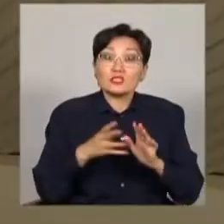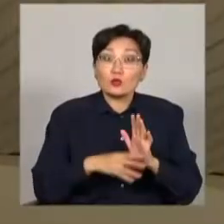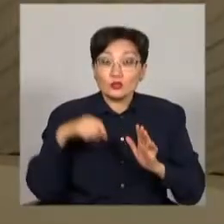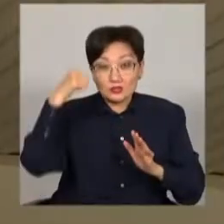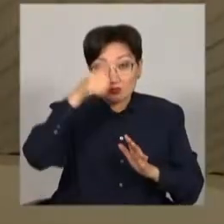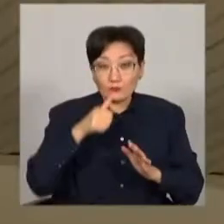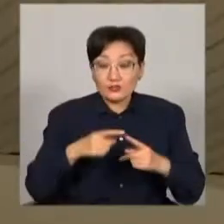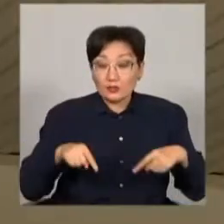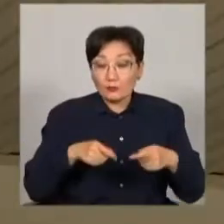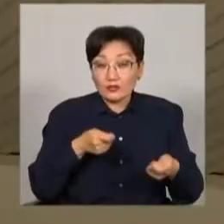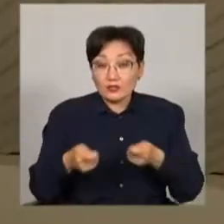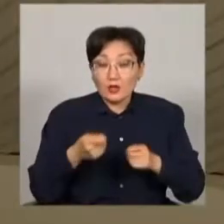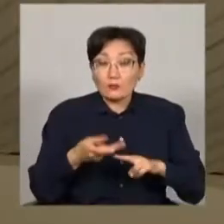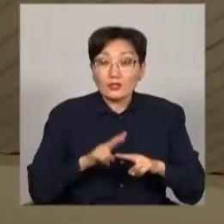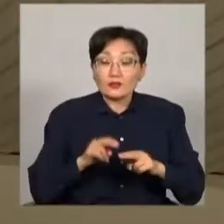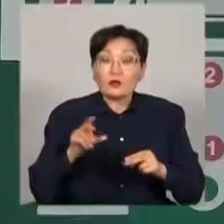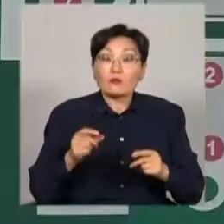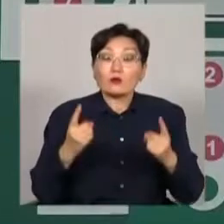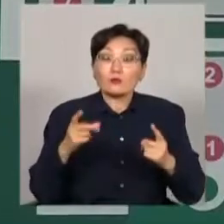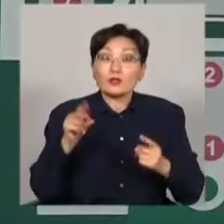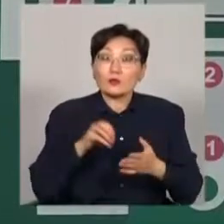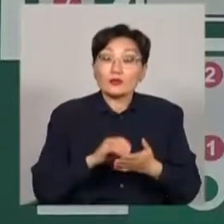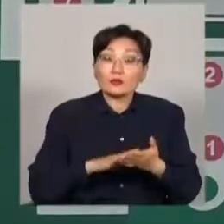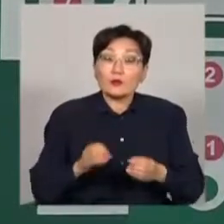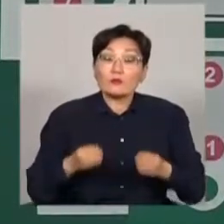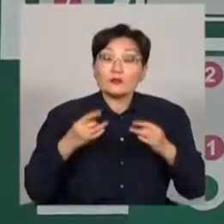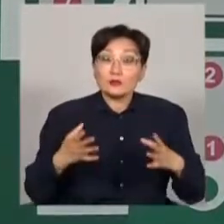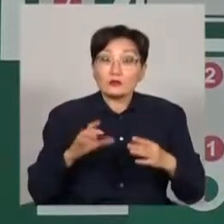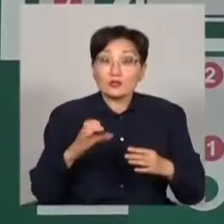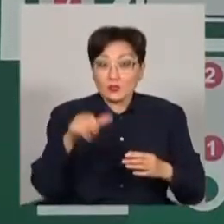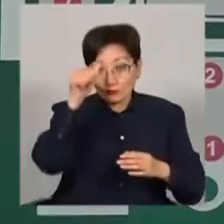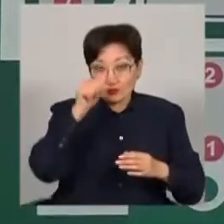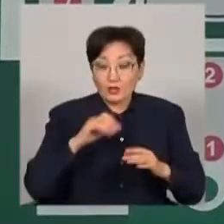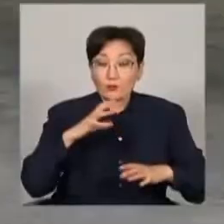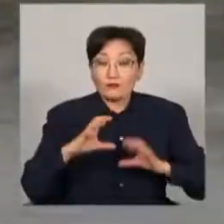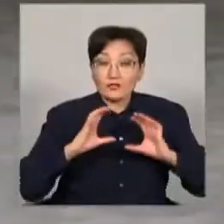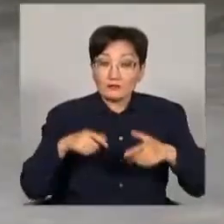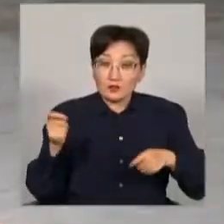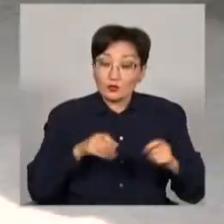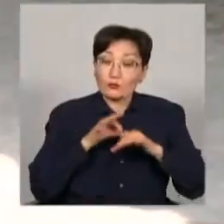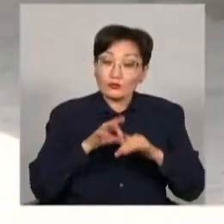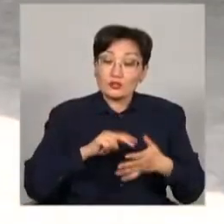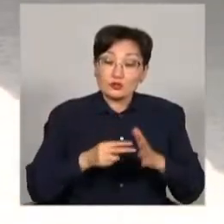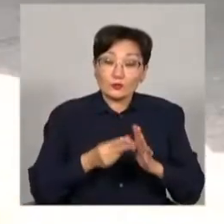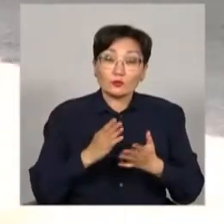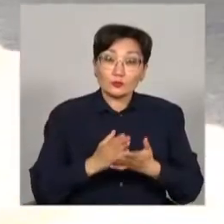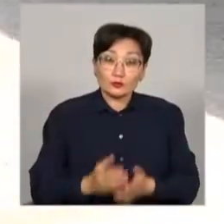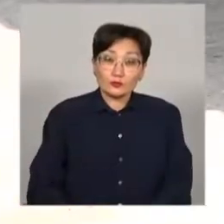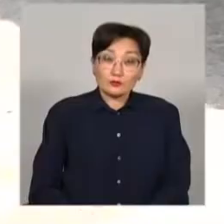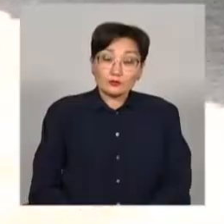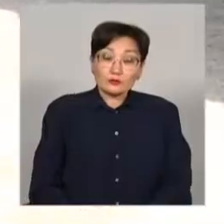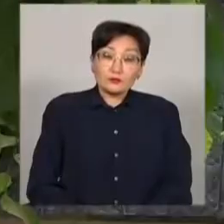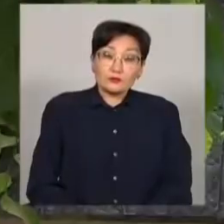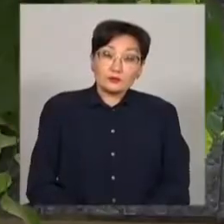жыл. Мекеме басшылығы атаулы датаны атап өту мақсатында алдағы қыркүйек айында халықаралық конференция өткізуді жоспарлап отыр. Мерей